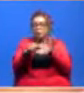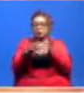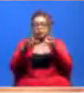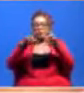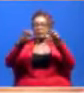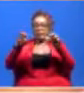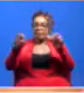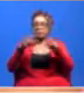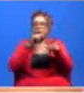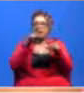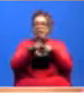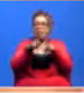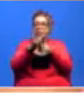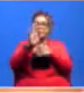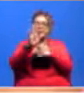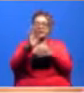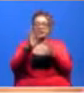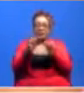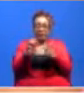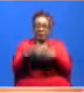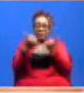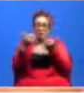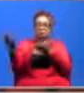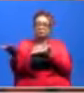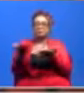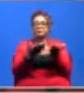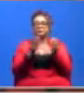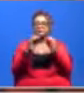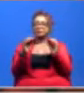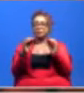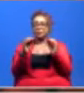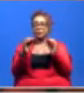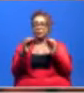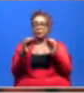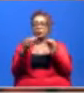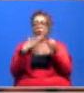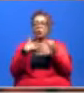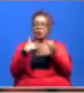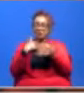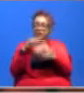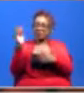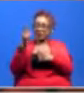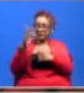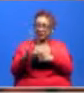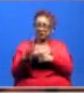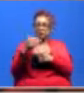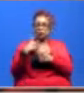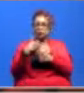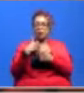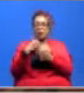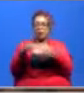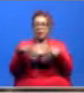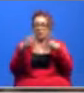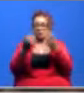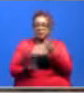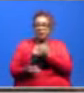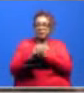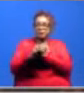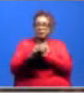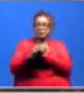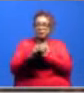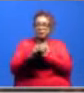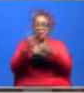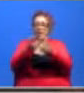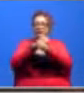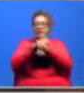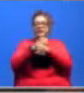kumchunguza kaka yake iwapo ataletwa mbele yao. Tulimtaka waziri Linturi kutoa kauli ya kujieleza au